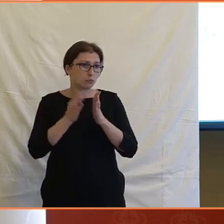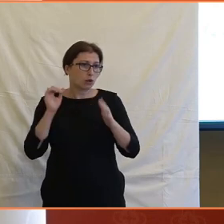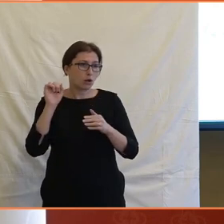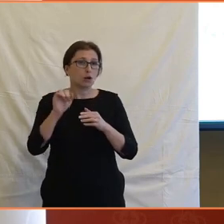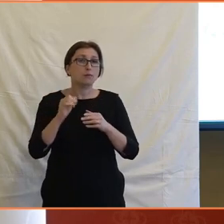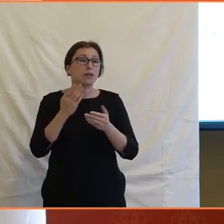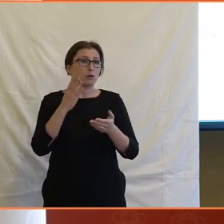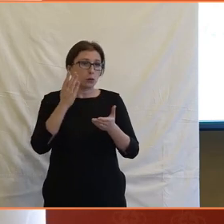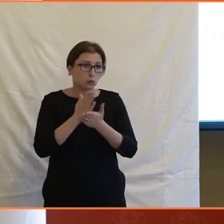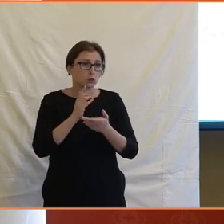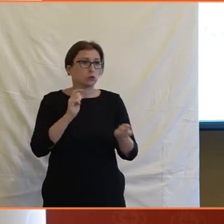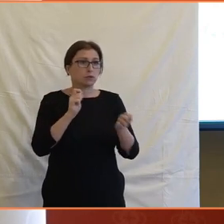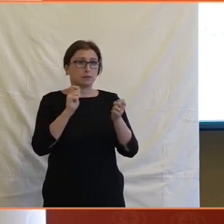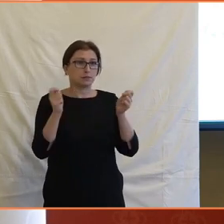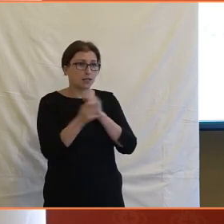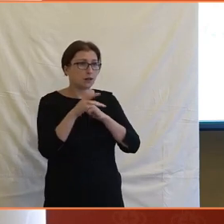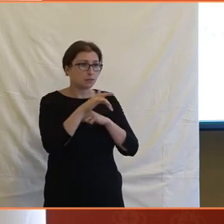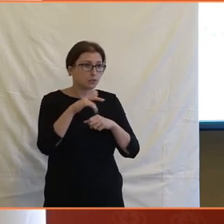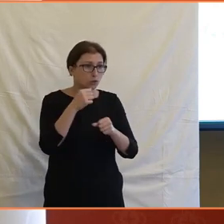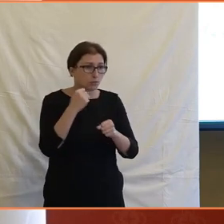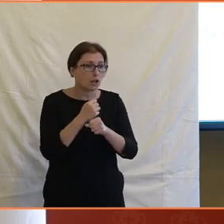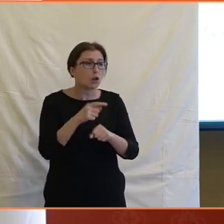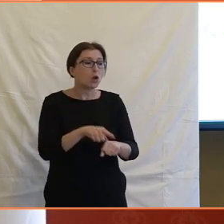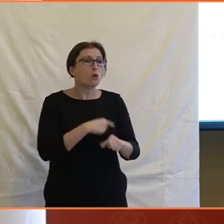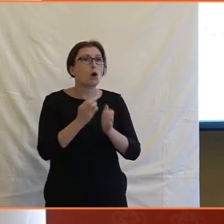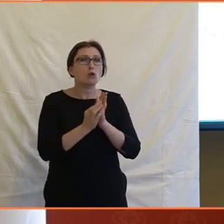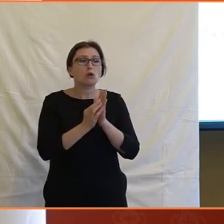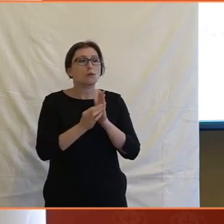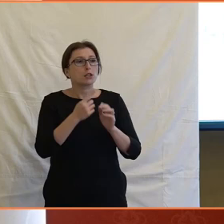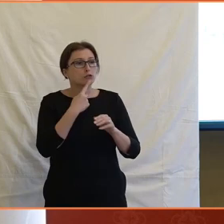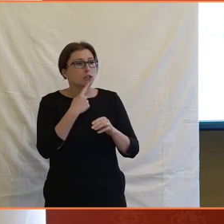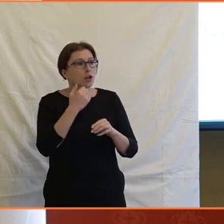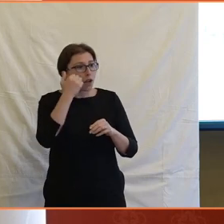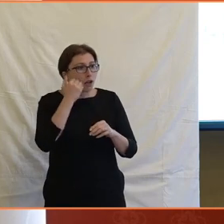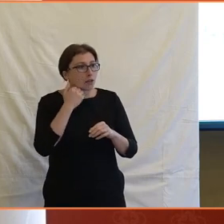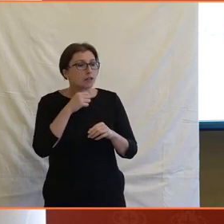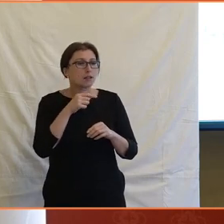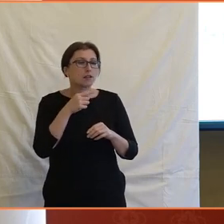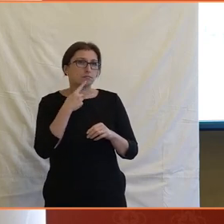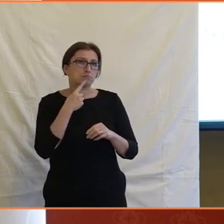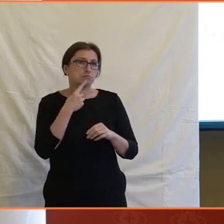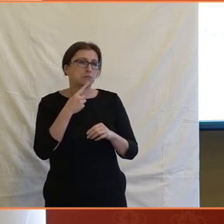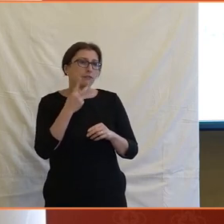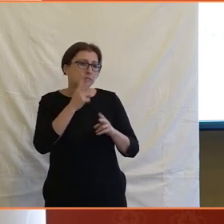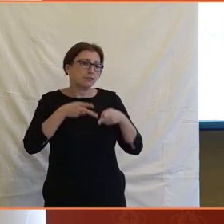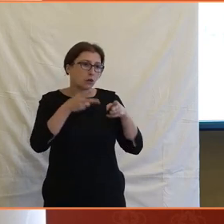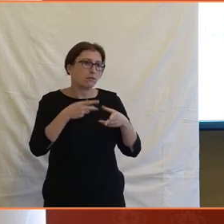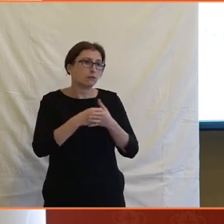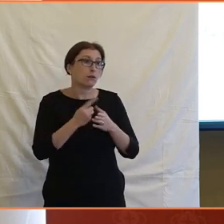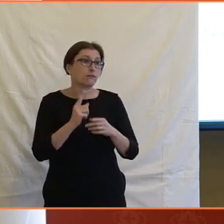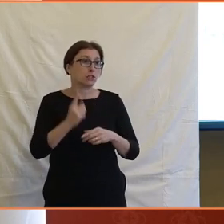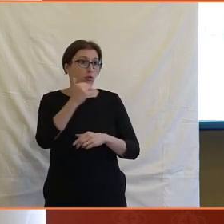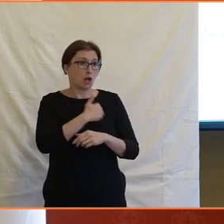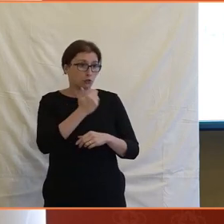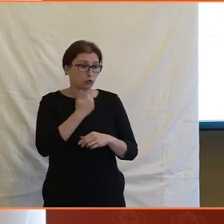prostě lidi jsou dlouhodobě vychovávaní, nebo spousta lidí, že v takovém tom vystuduješ